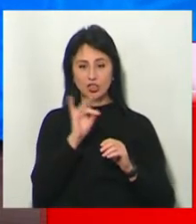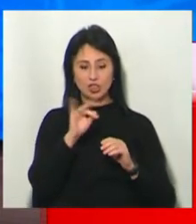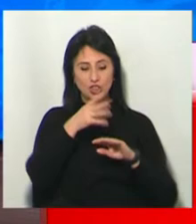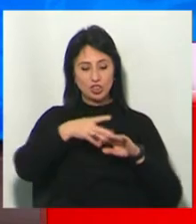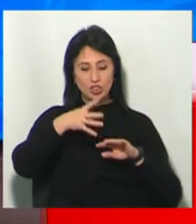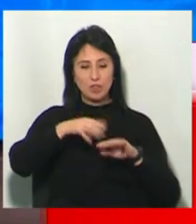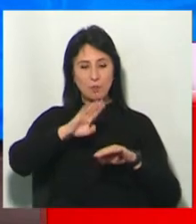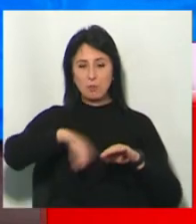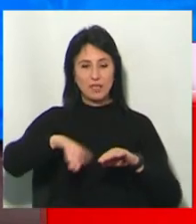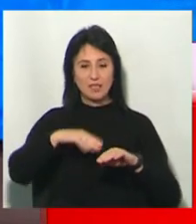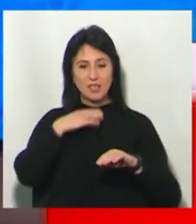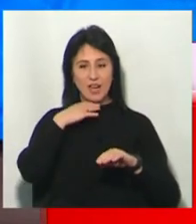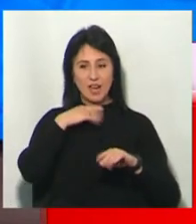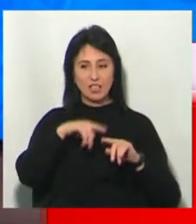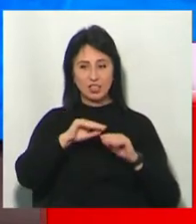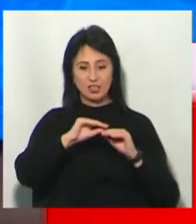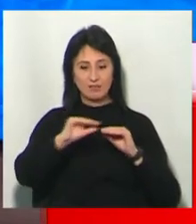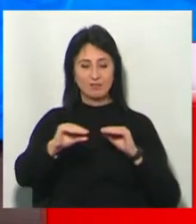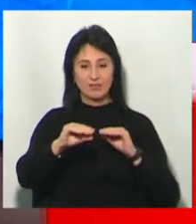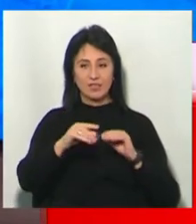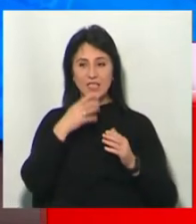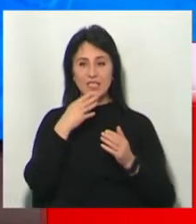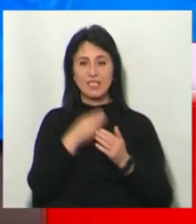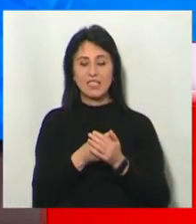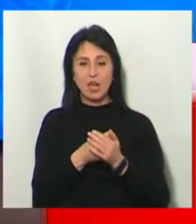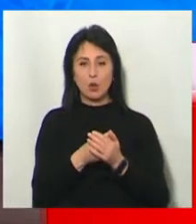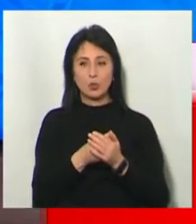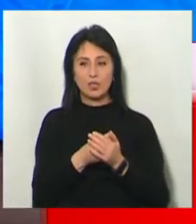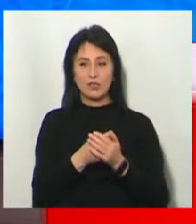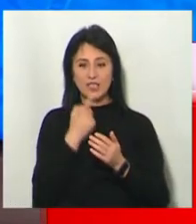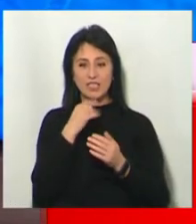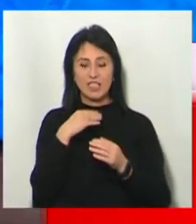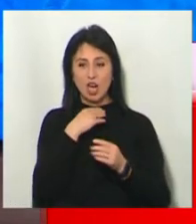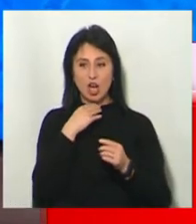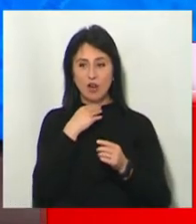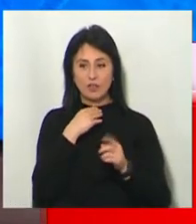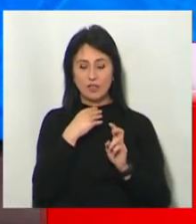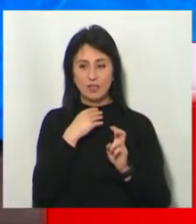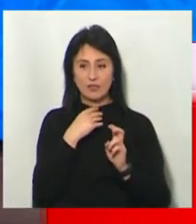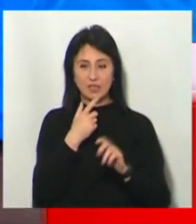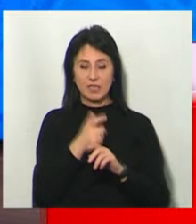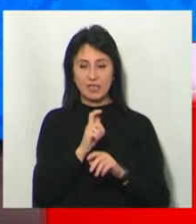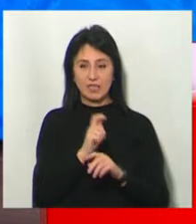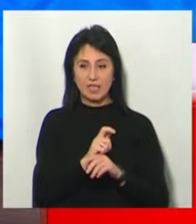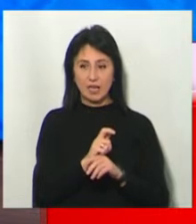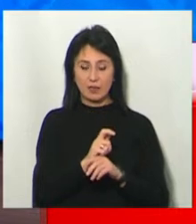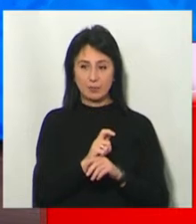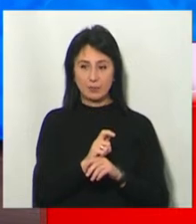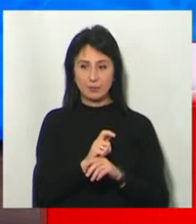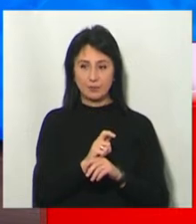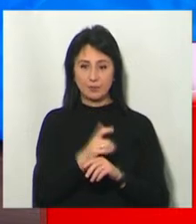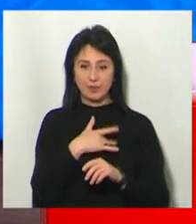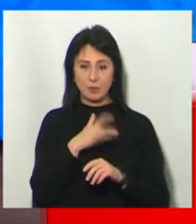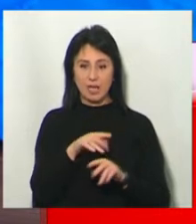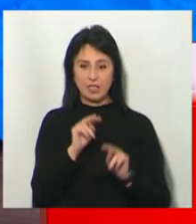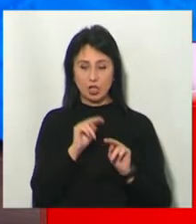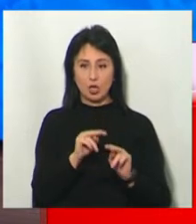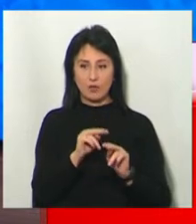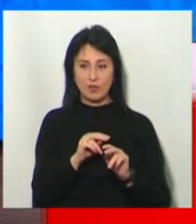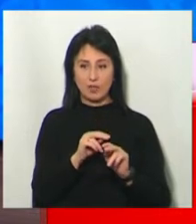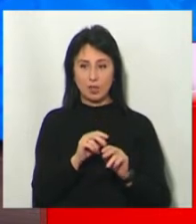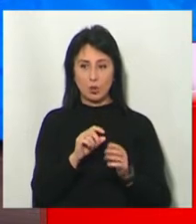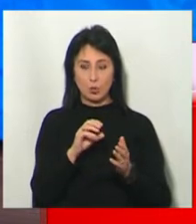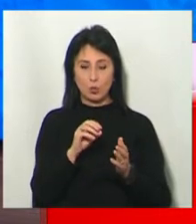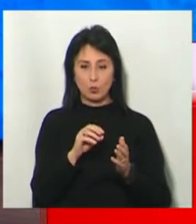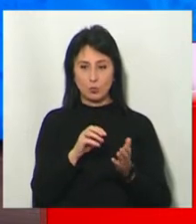პერიოდში არანახარშის სახით, არამედ საკუთრივ წითელი ხორცის სახით, ძალიან მკაცრი კონტროლით